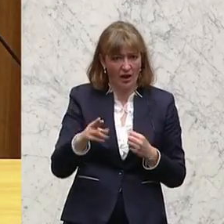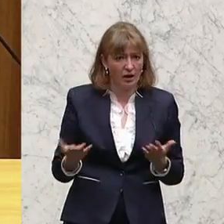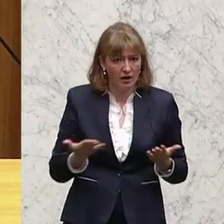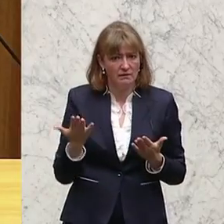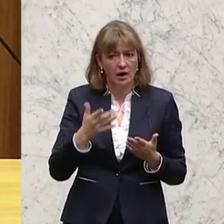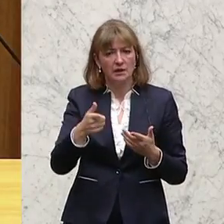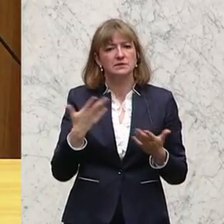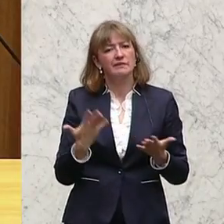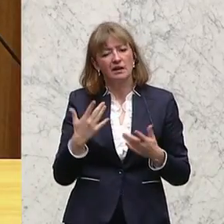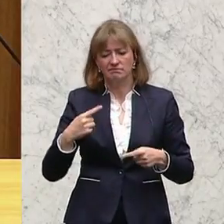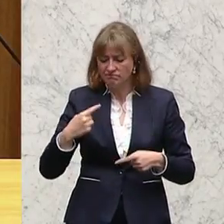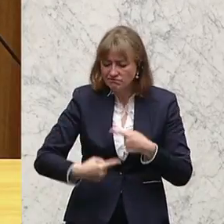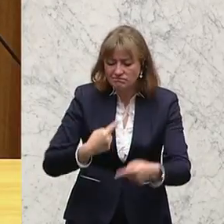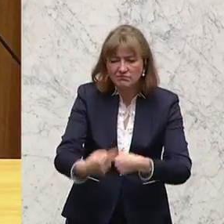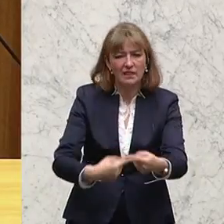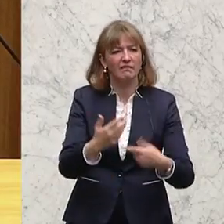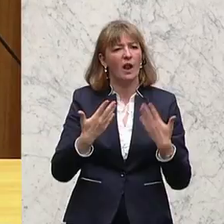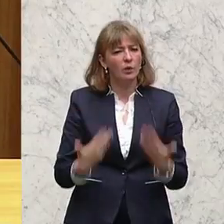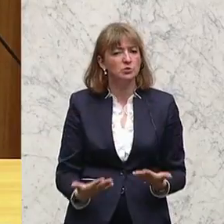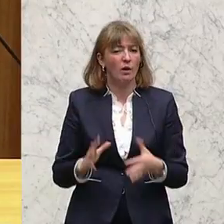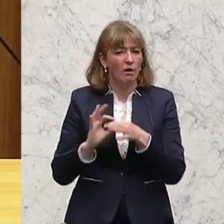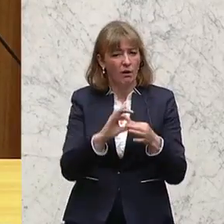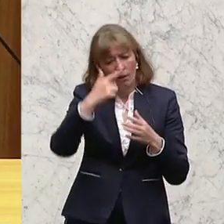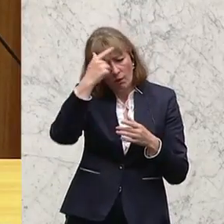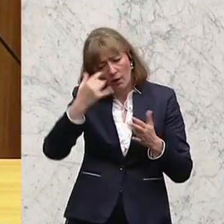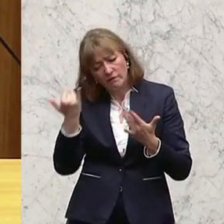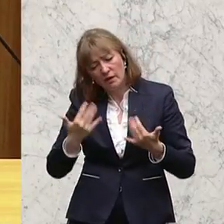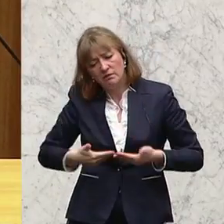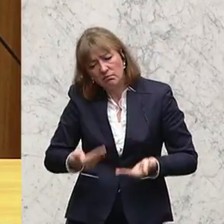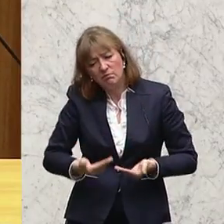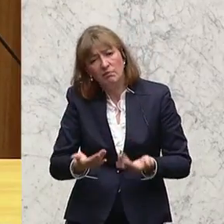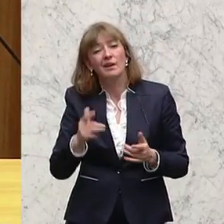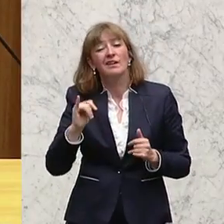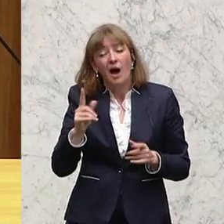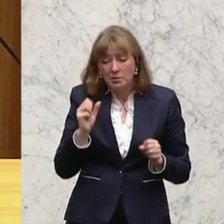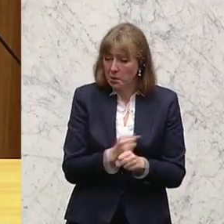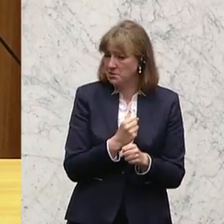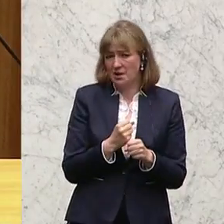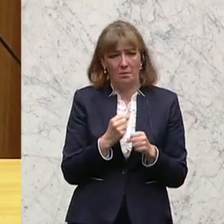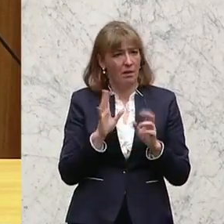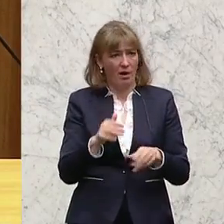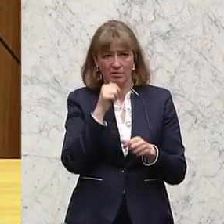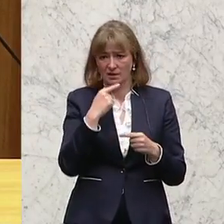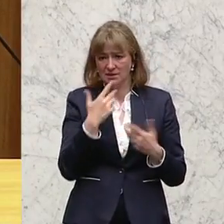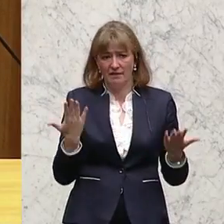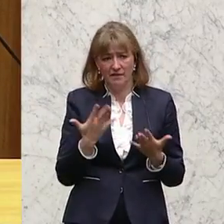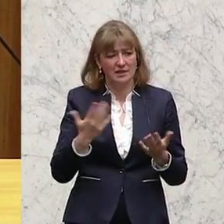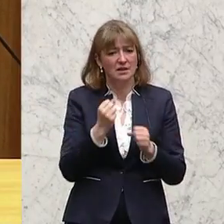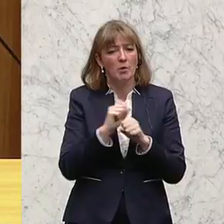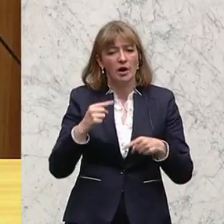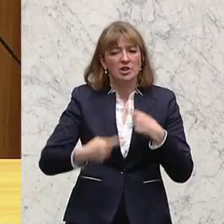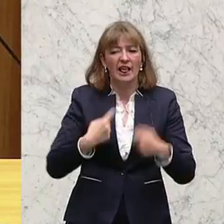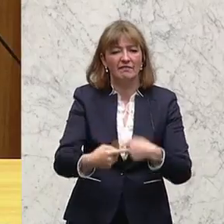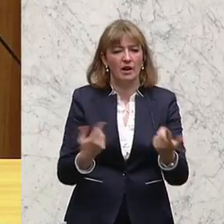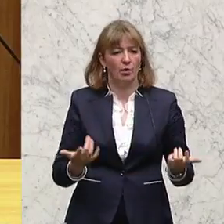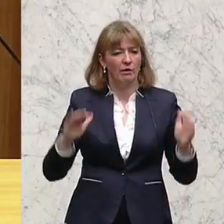der demografischen Entwicklung zusammen, da haben Sie nicht Unrecht. Nur es ist damit nicht erklärbar, weil die demografische Entwicklung